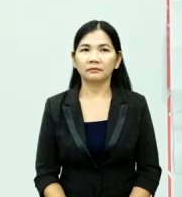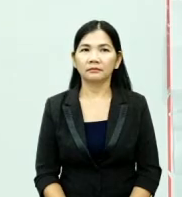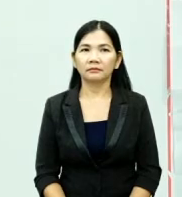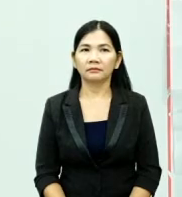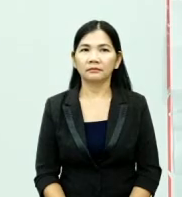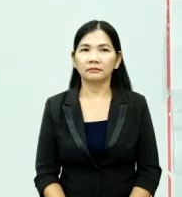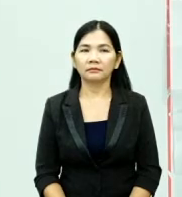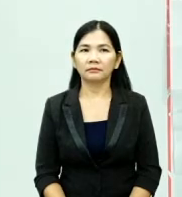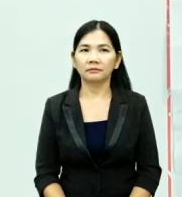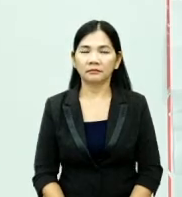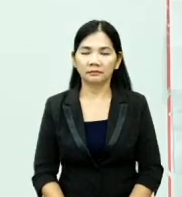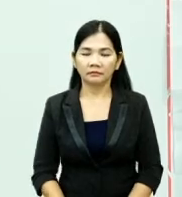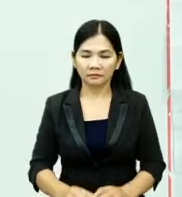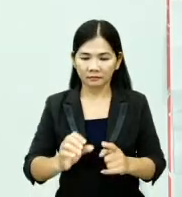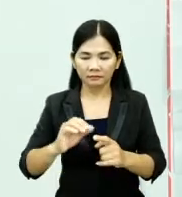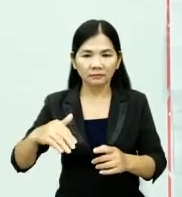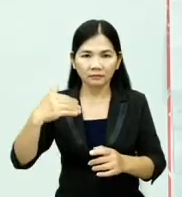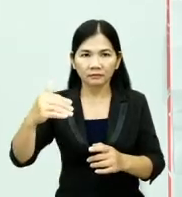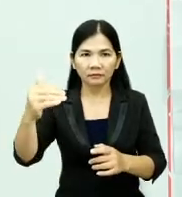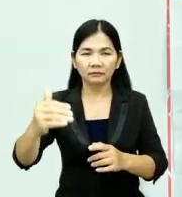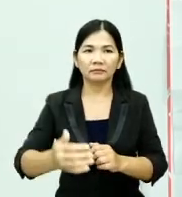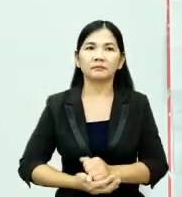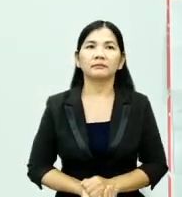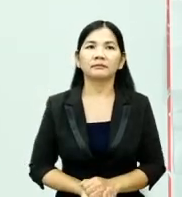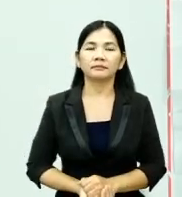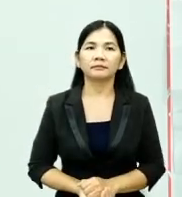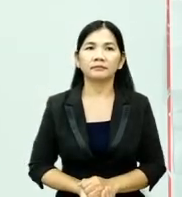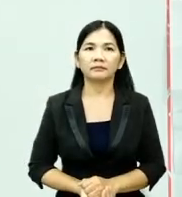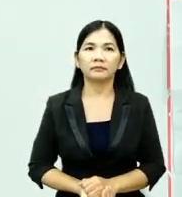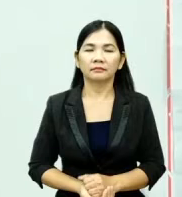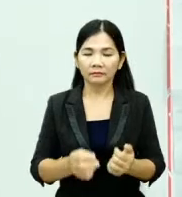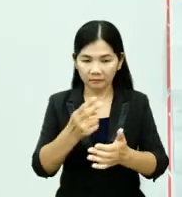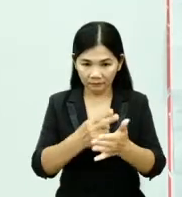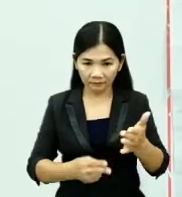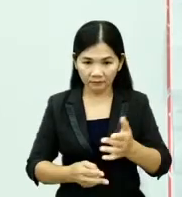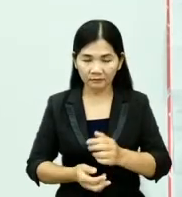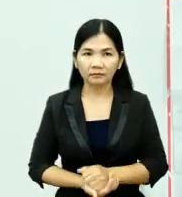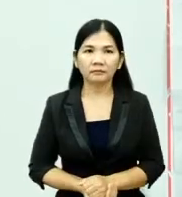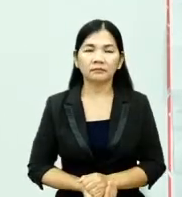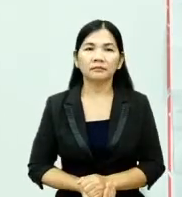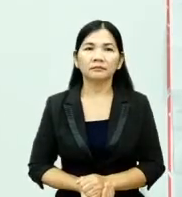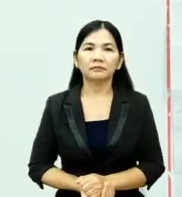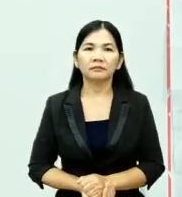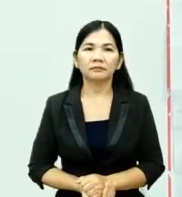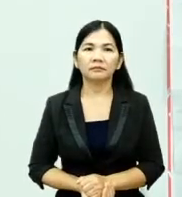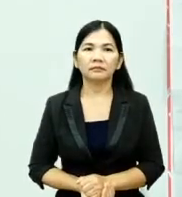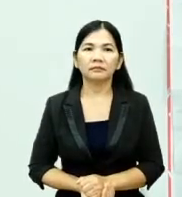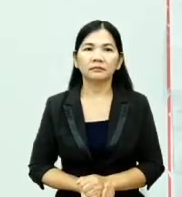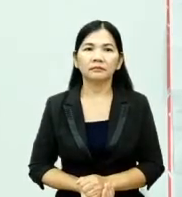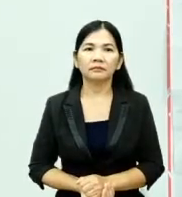con tay trên lập bàn máu chị là bà vậy đấy ạ